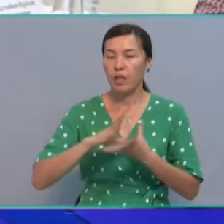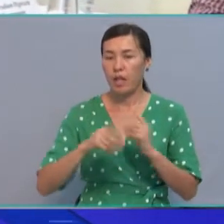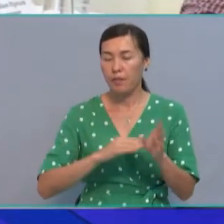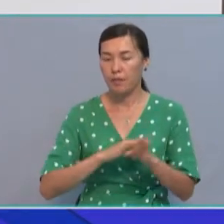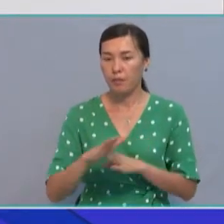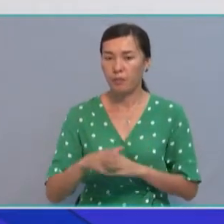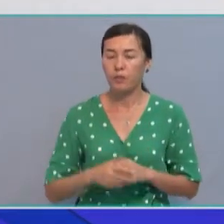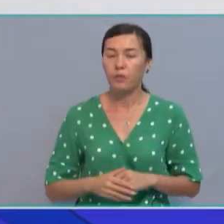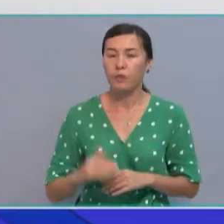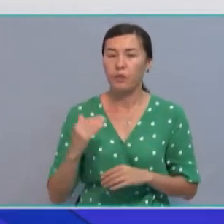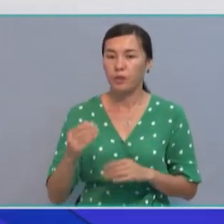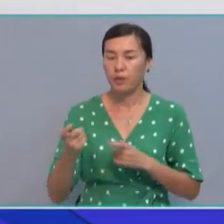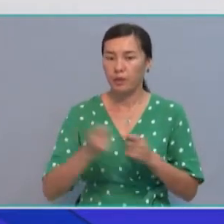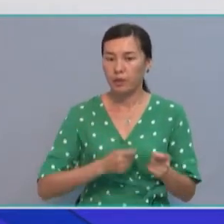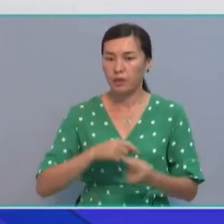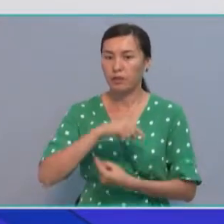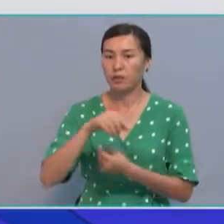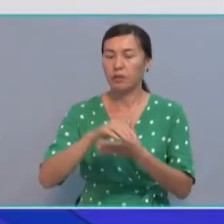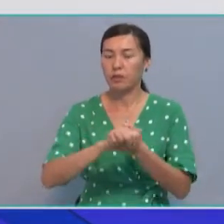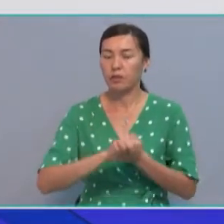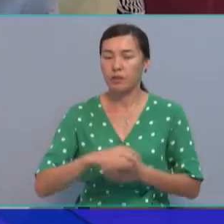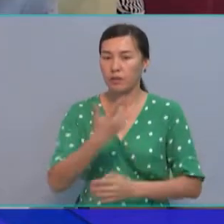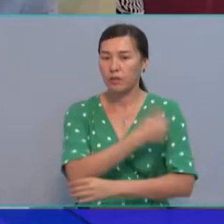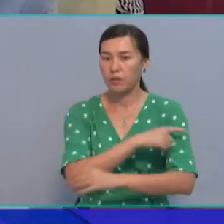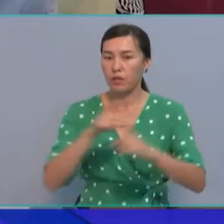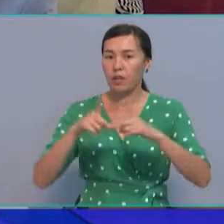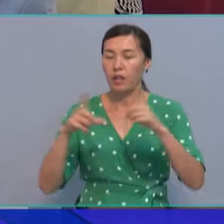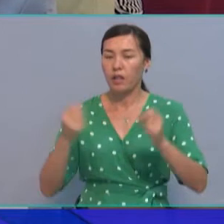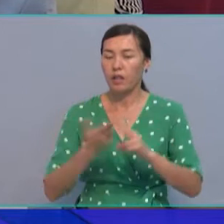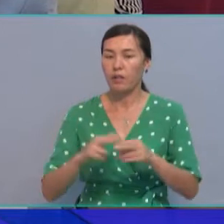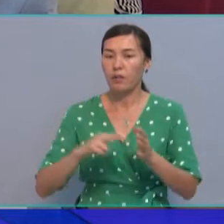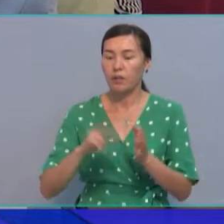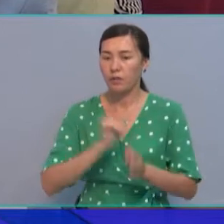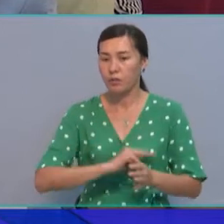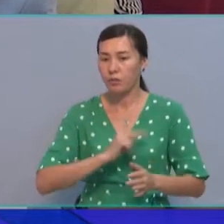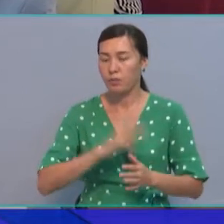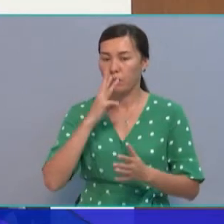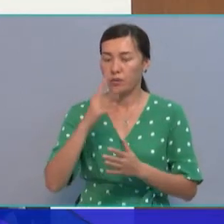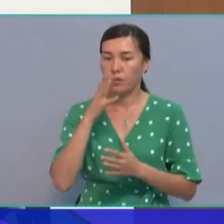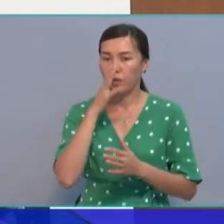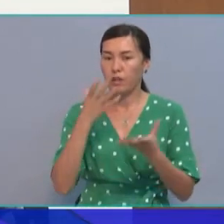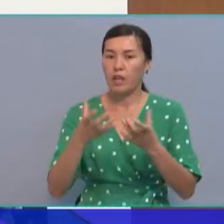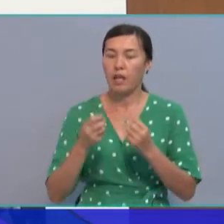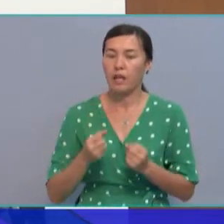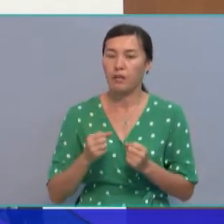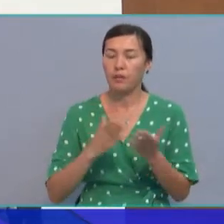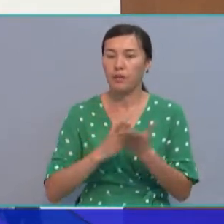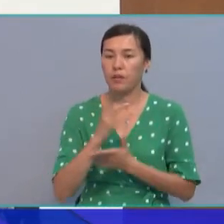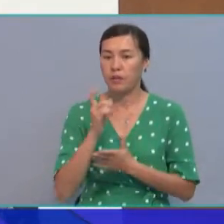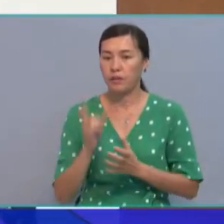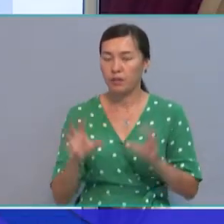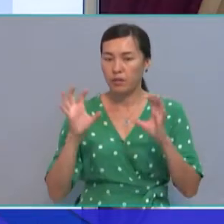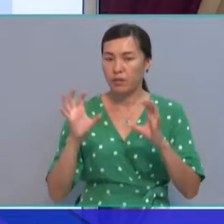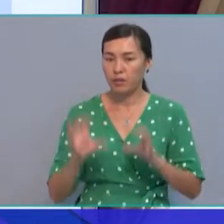жүзеге асады. Олар әкімдік, кәсіподақ және мекеме арасында құрылады. Бұл жоба еңбеккерлердің жалақысын тұрақты алып отыру мен қызметкердің